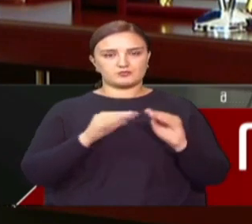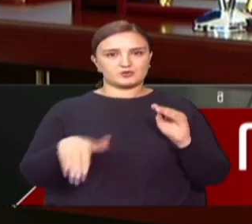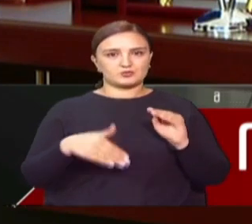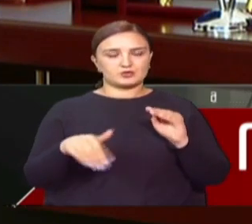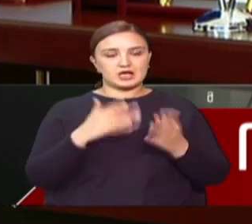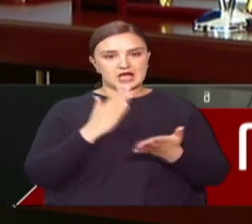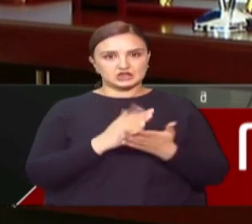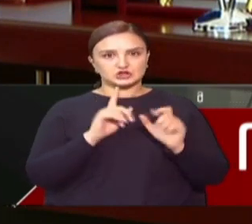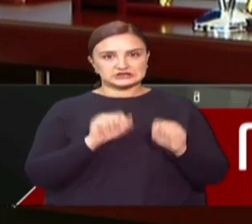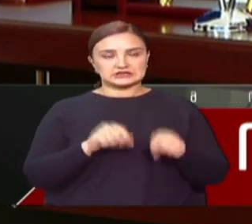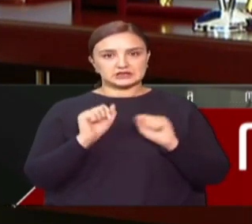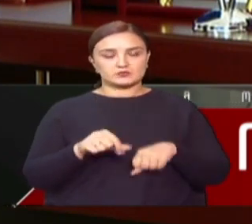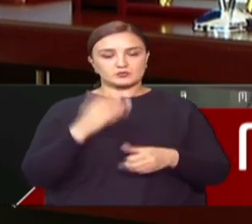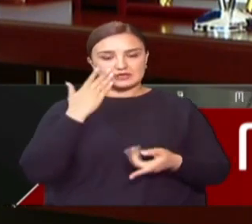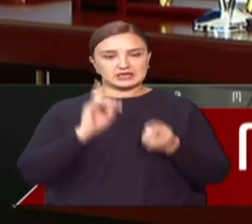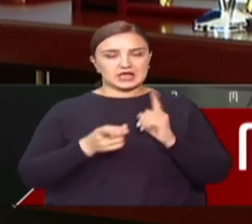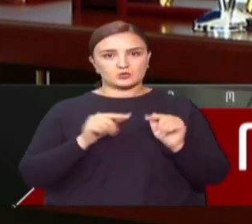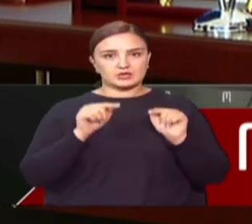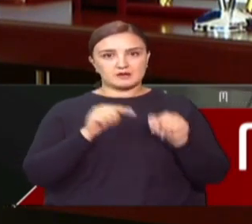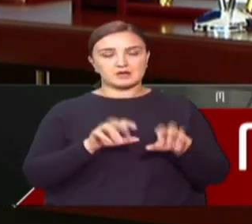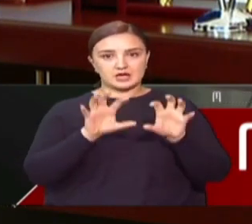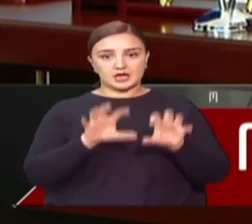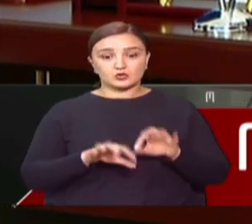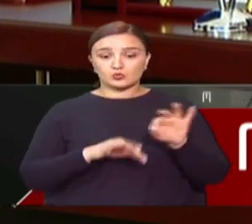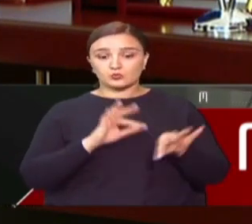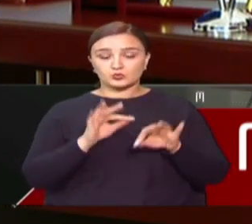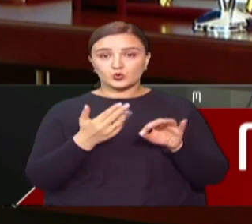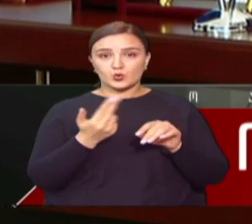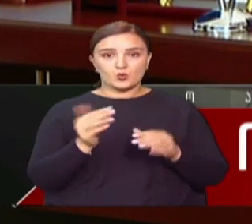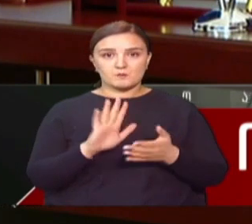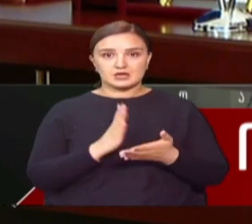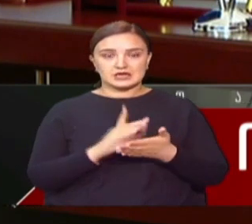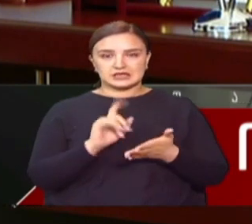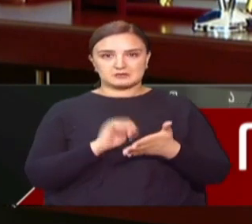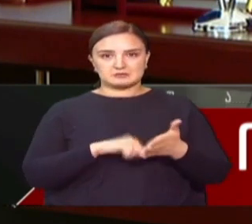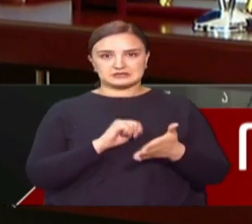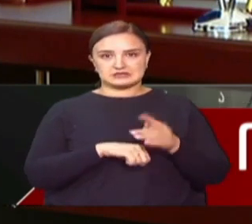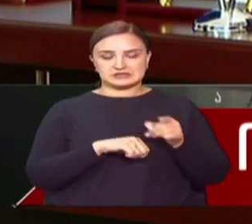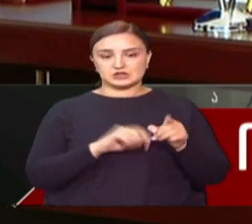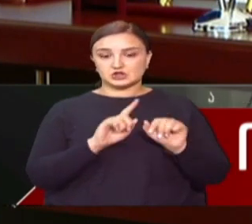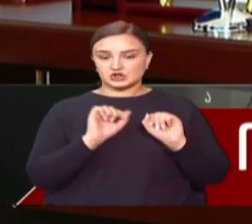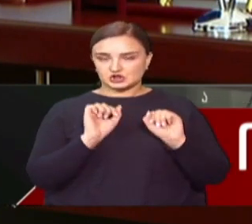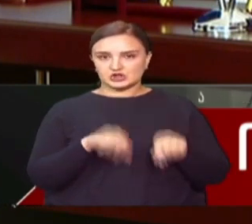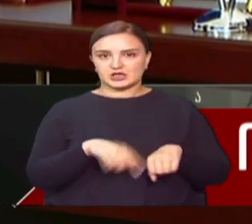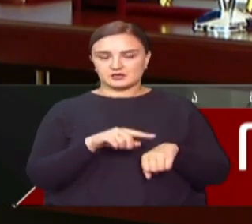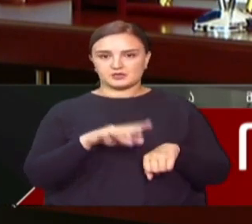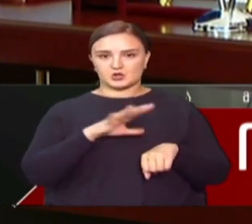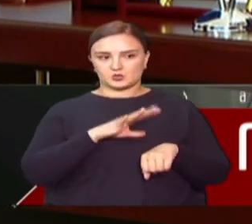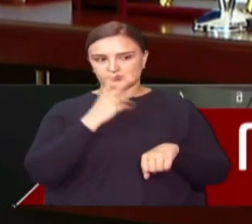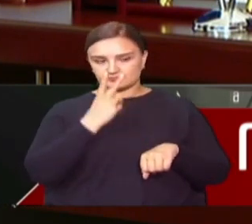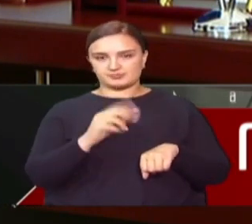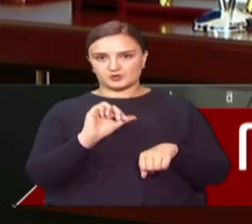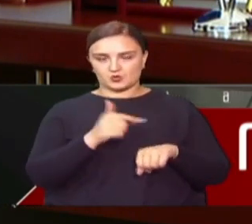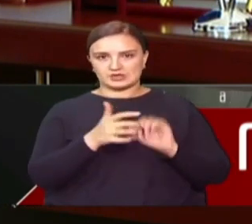ის პოტენციალი, რომელიც რეალურად არის ჩადებული ამ კანონპროექტში და ხომ არ არის რაიმე ისეთი გარემოება, რომელიც შეიძლება მიჩნეული იქნას